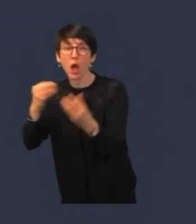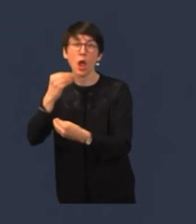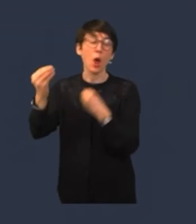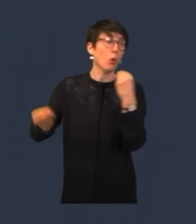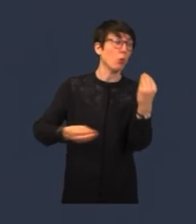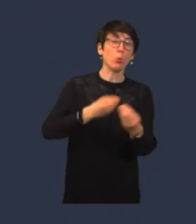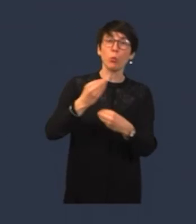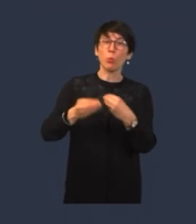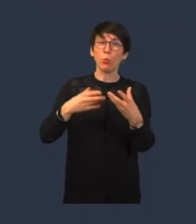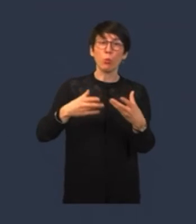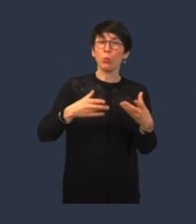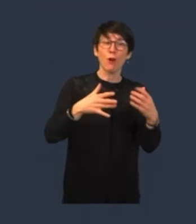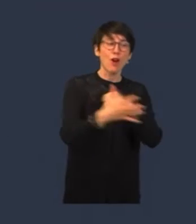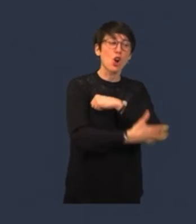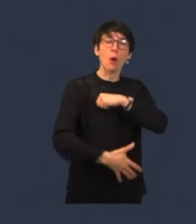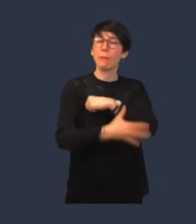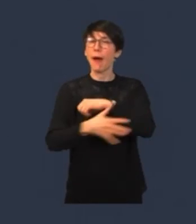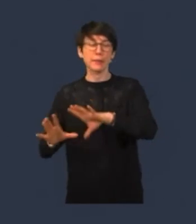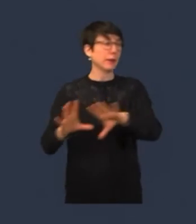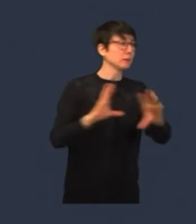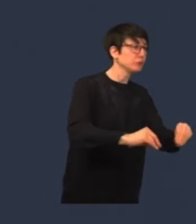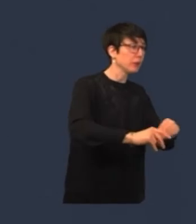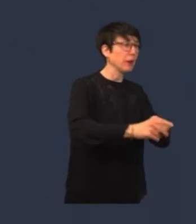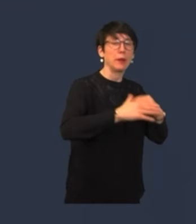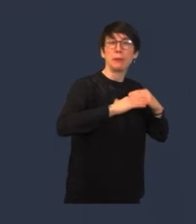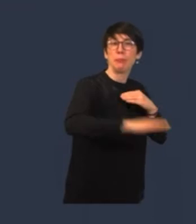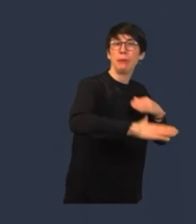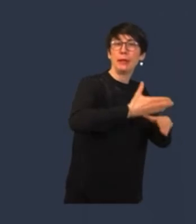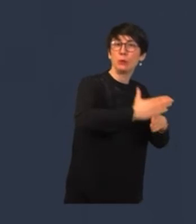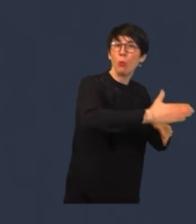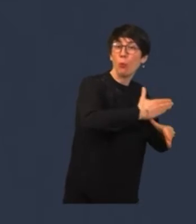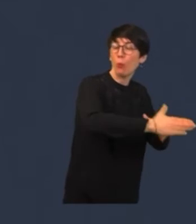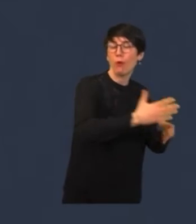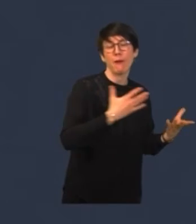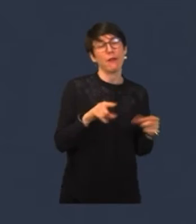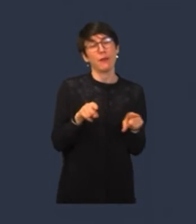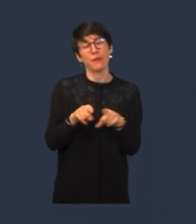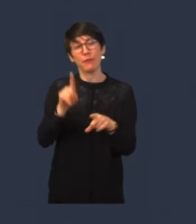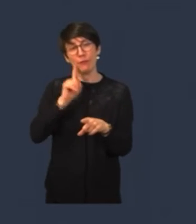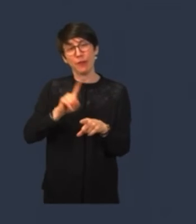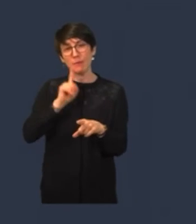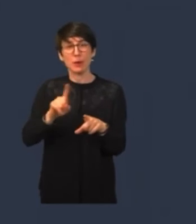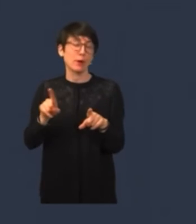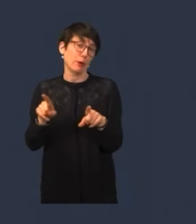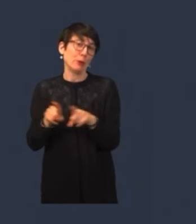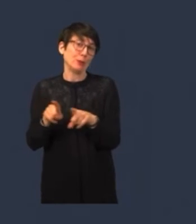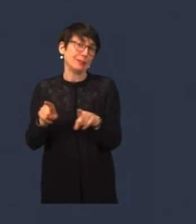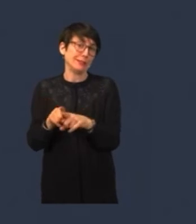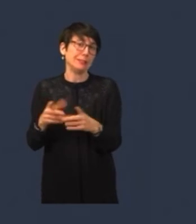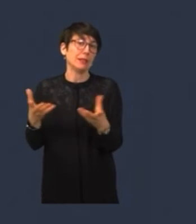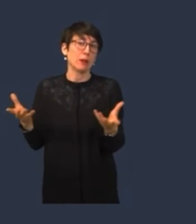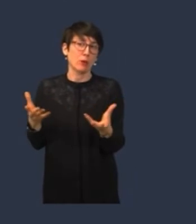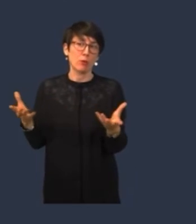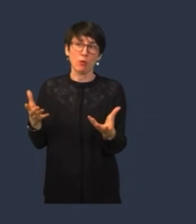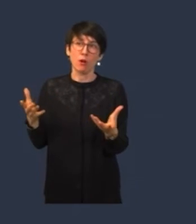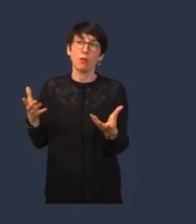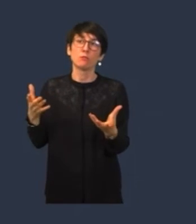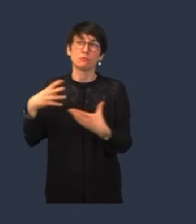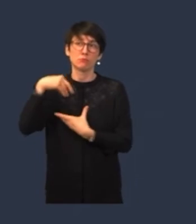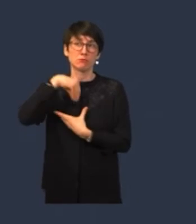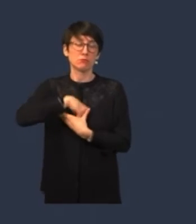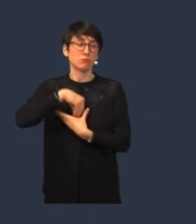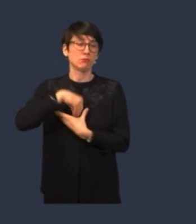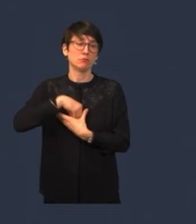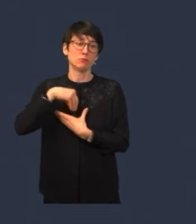femmes qu'elles étaient des hommes comme les autres, niant la profondeur de leur nature qui est immense et source d'une